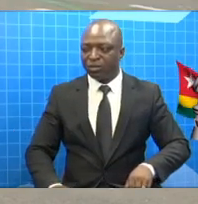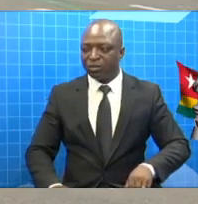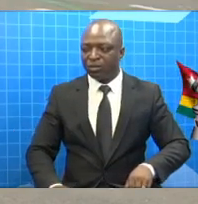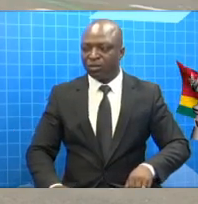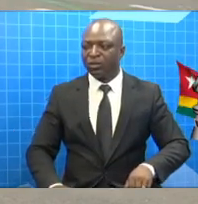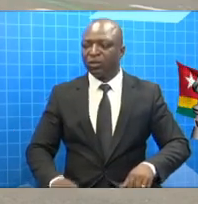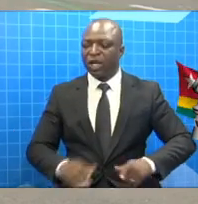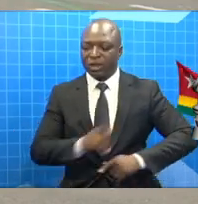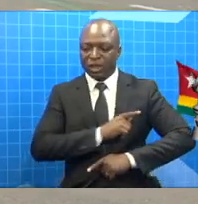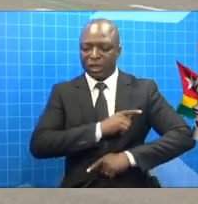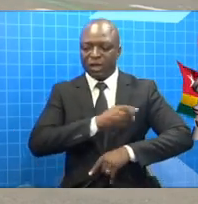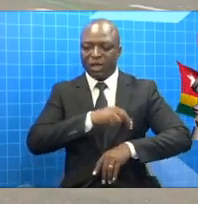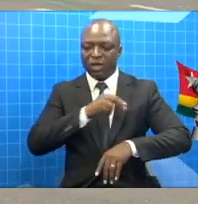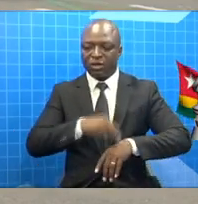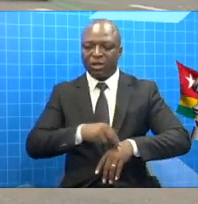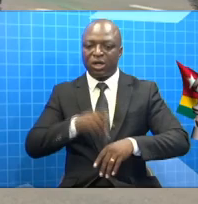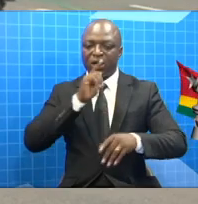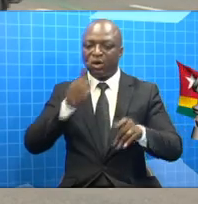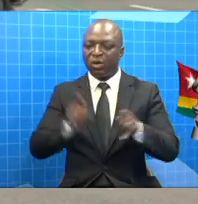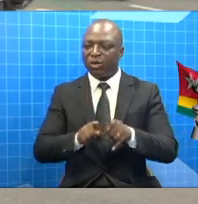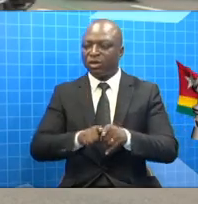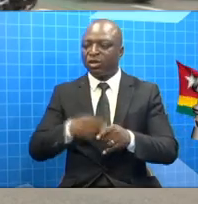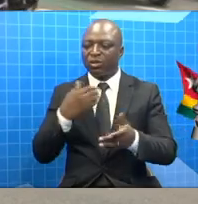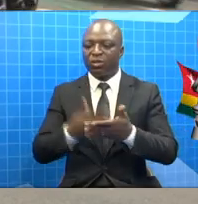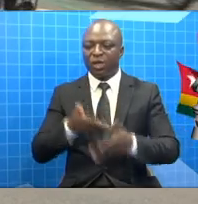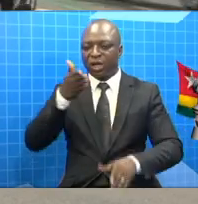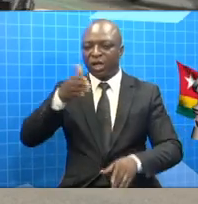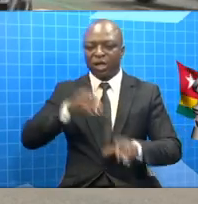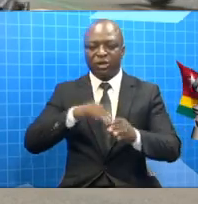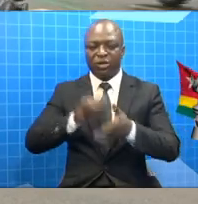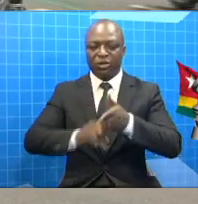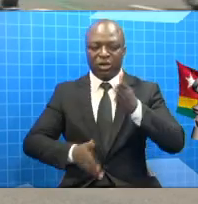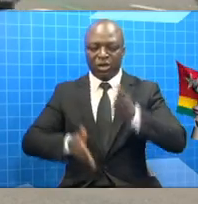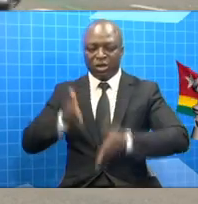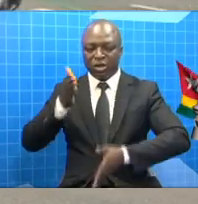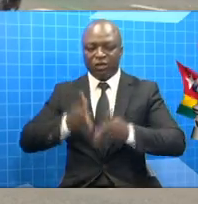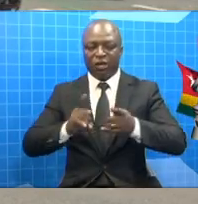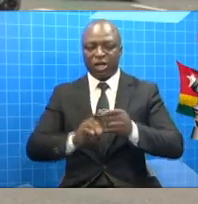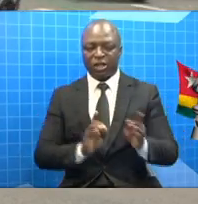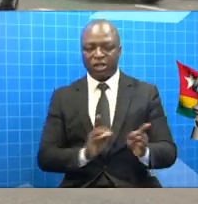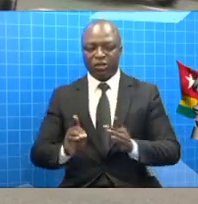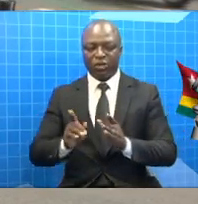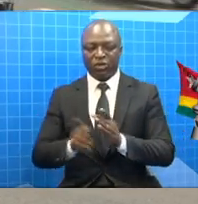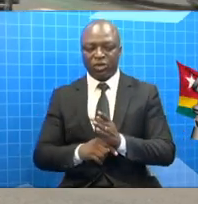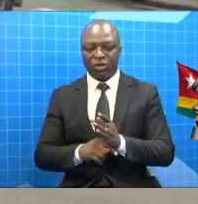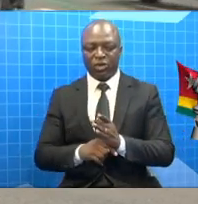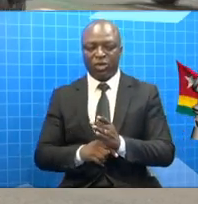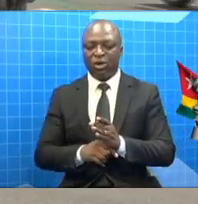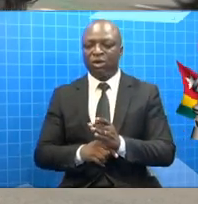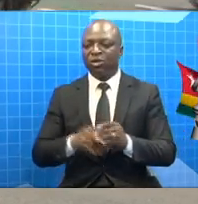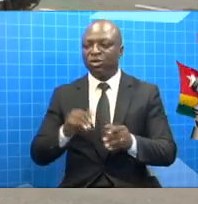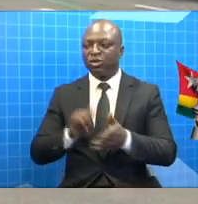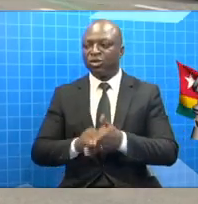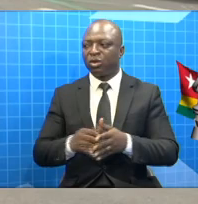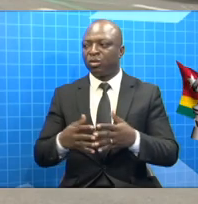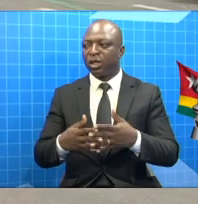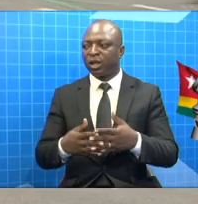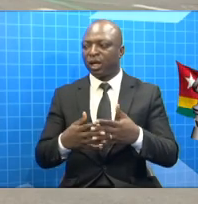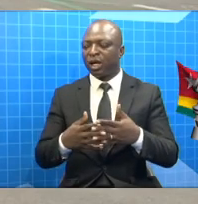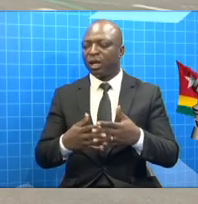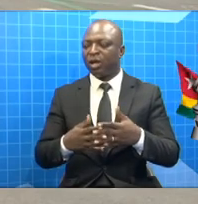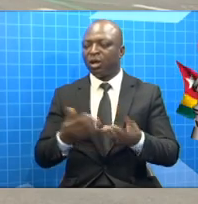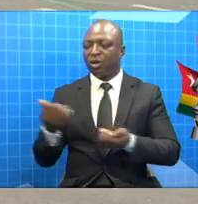La gendarmerie nationale est aussi bien présente dans ce défilé. À sa disposition, du matériel roulant.